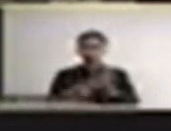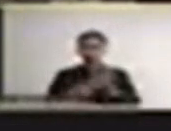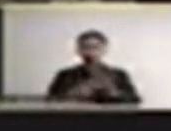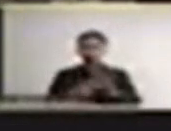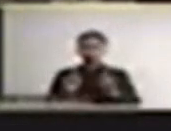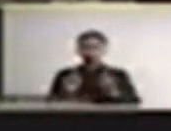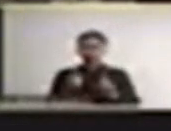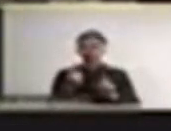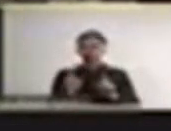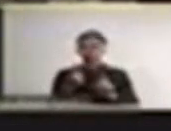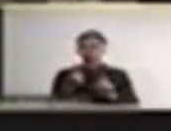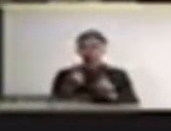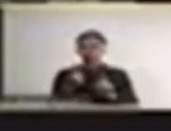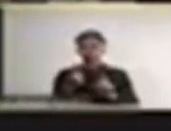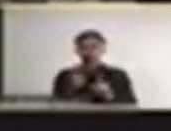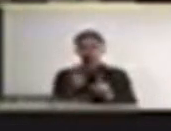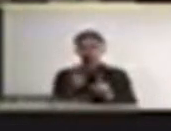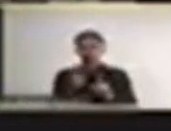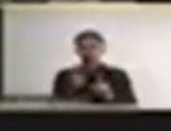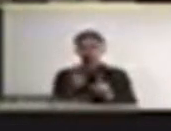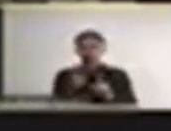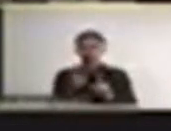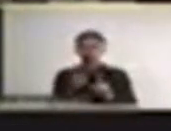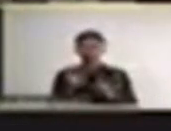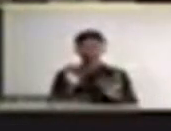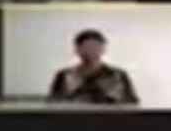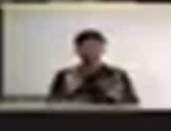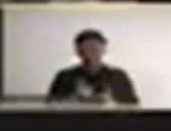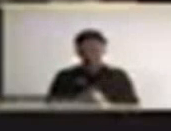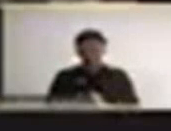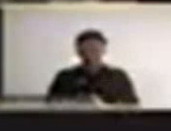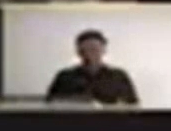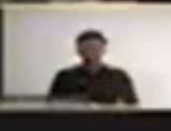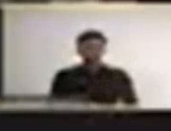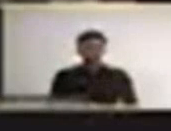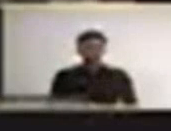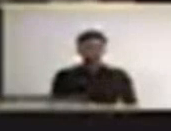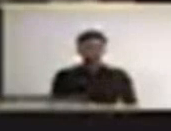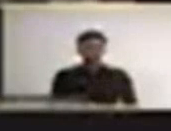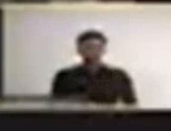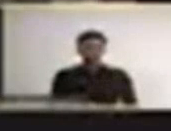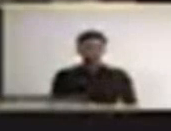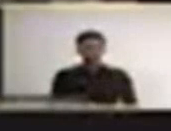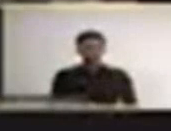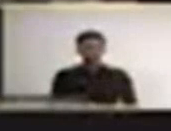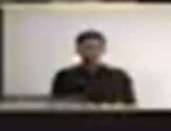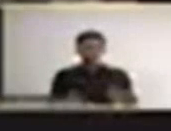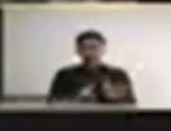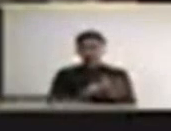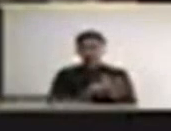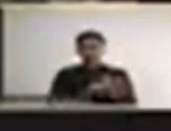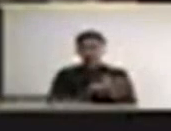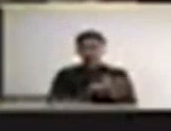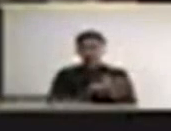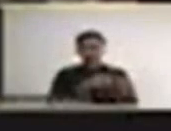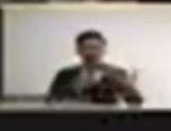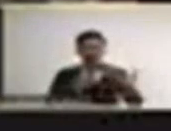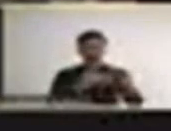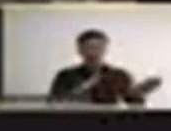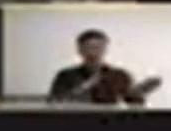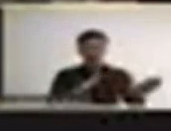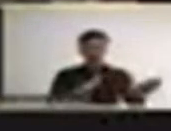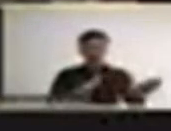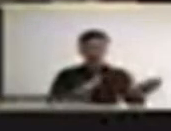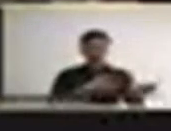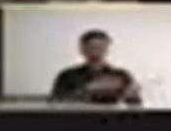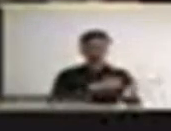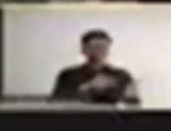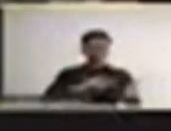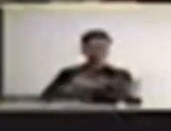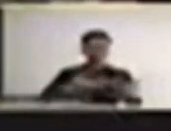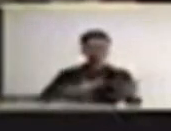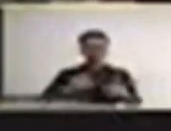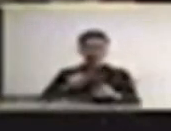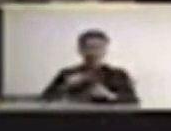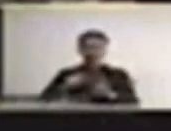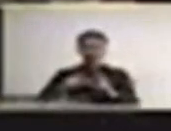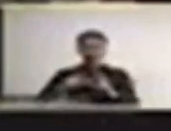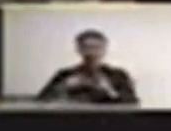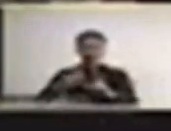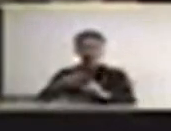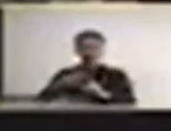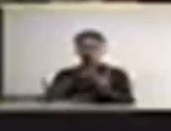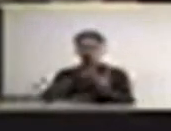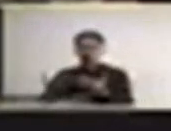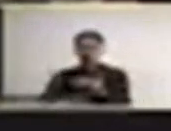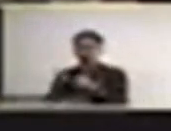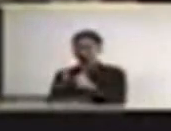12, 13. Jadi begini, pada saat dibuka, dilakukan pembukaan tadi ya, PSBB-nya dilonggarkan dan sebagainya,